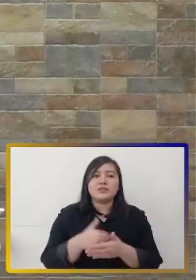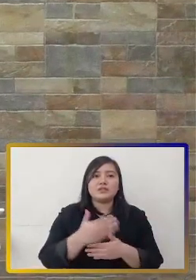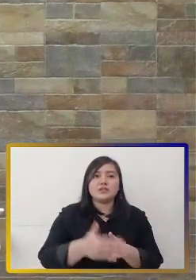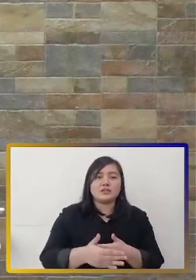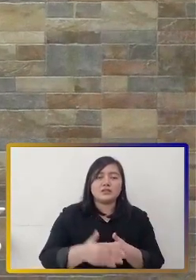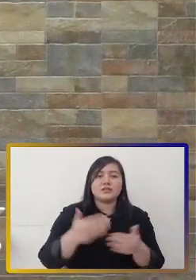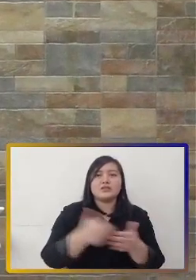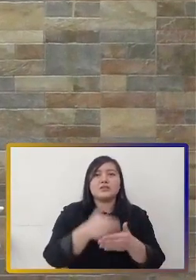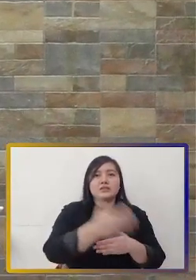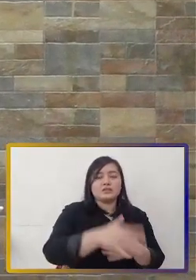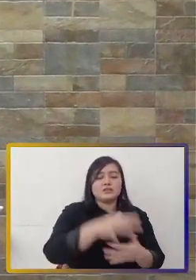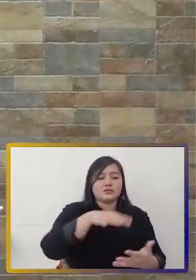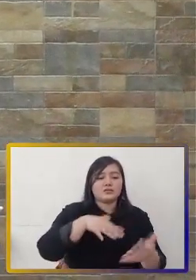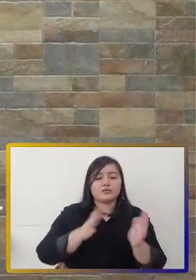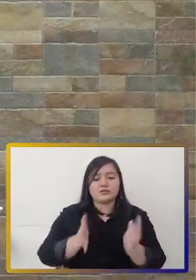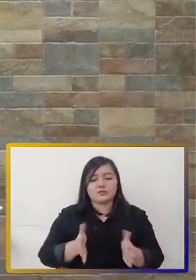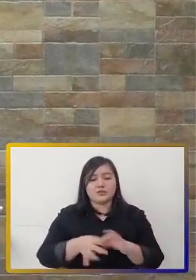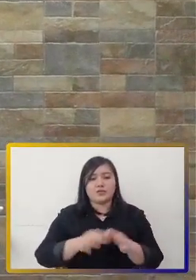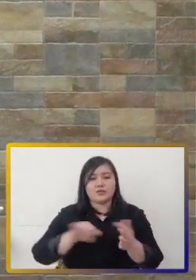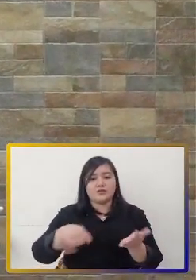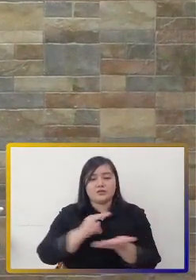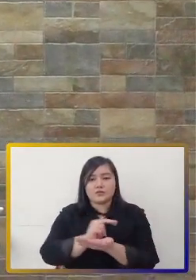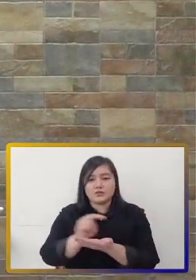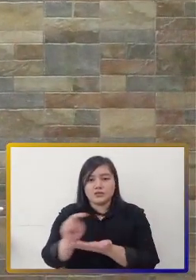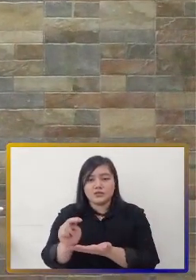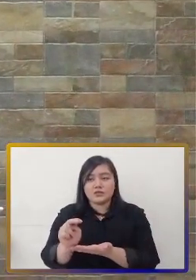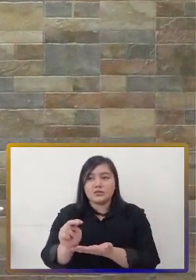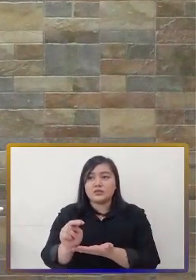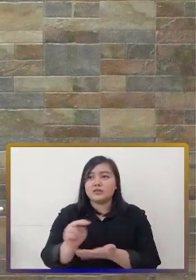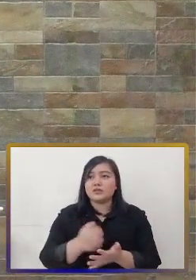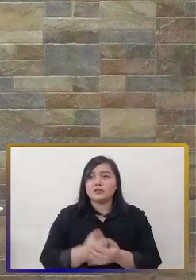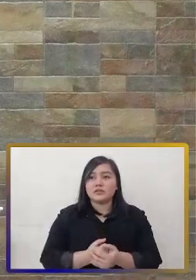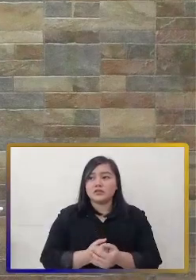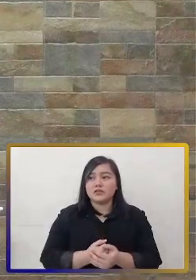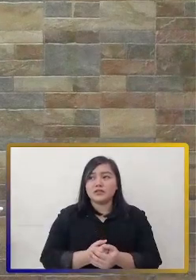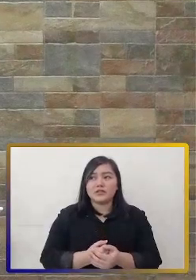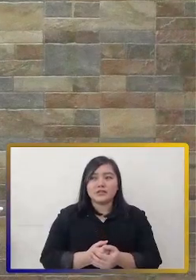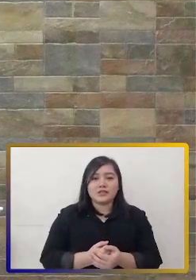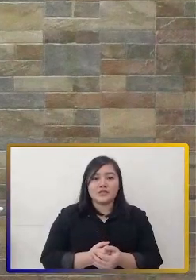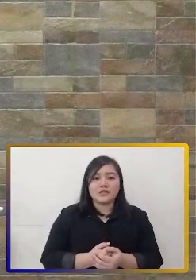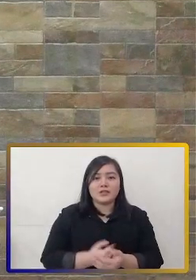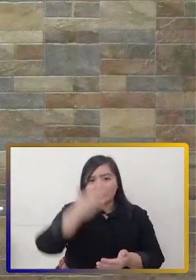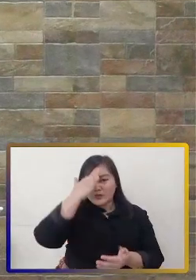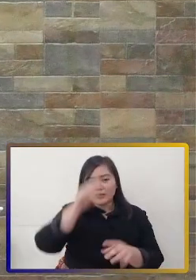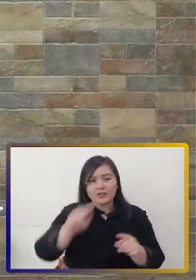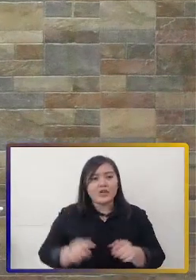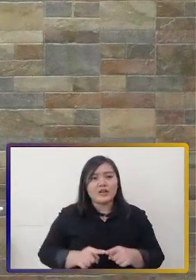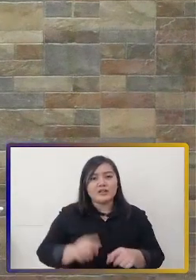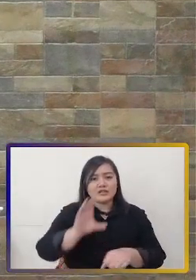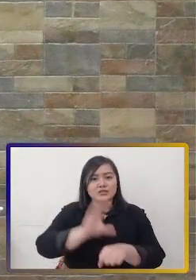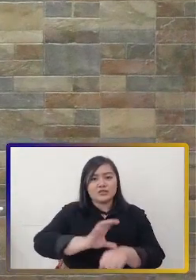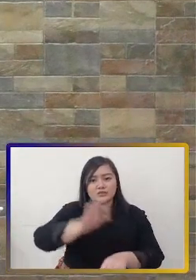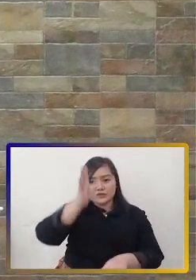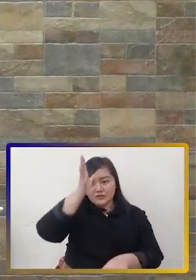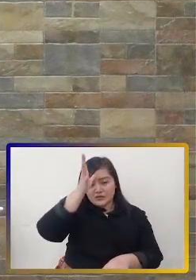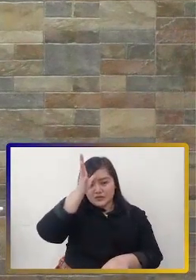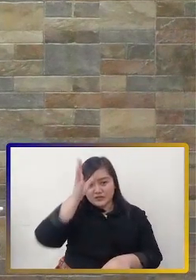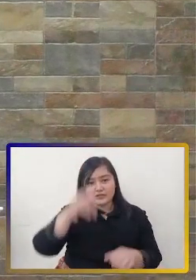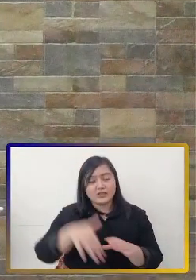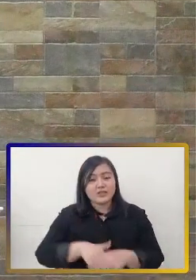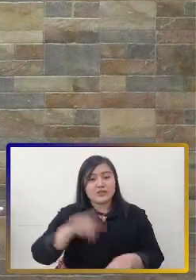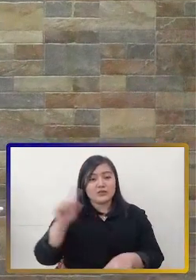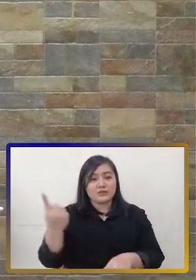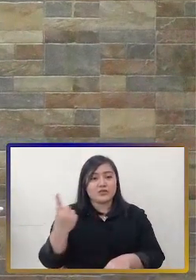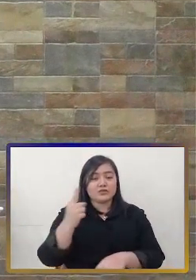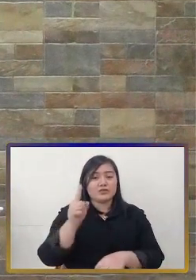John was mentioned here as the well-known church fathers during the first century.